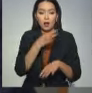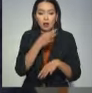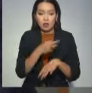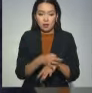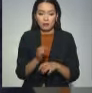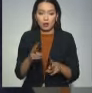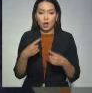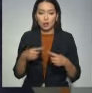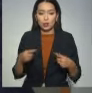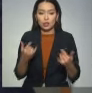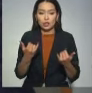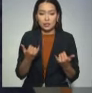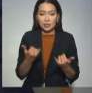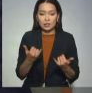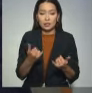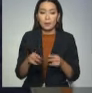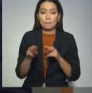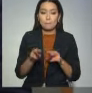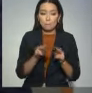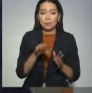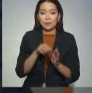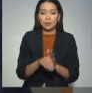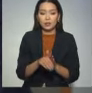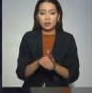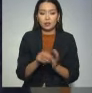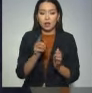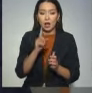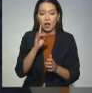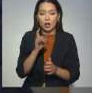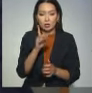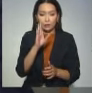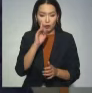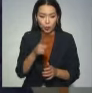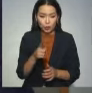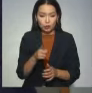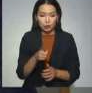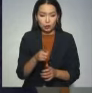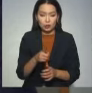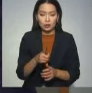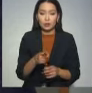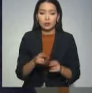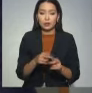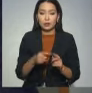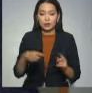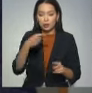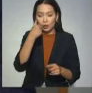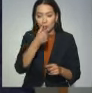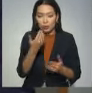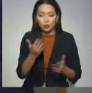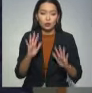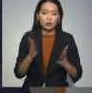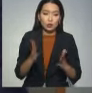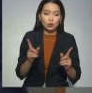другие. А сейчас инспектор заходит только раз в год, инспекция заходит. И следующий момент – заходит либо по